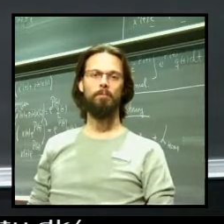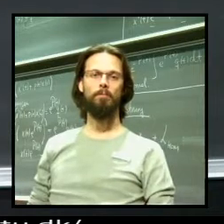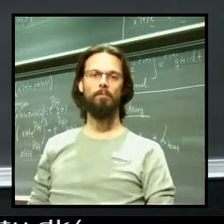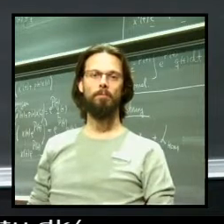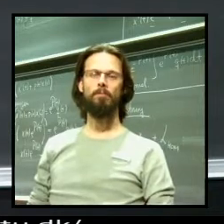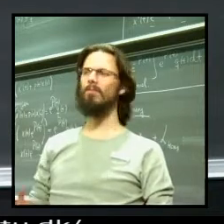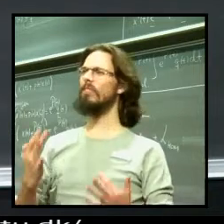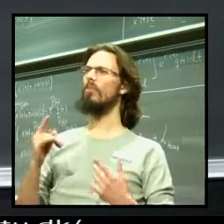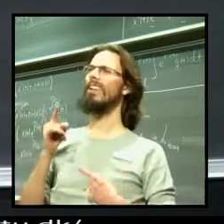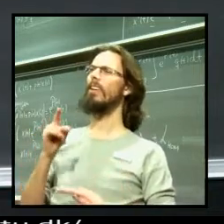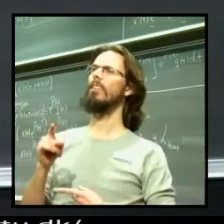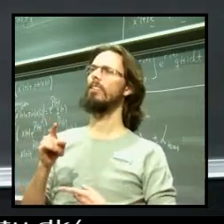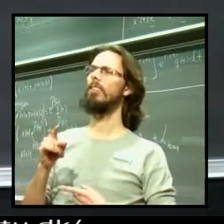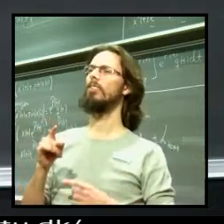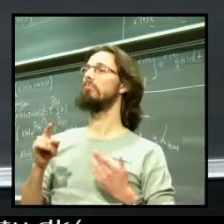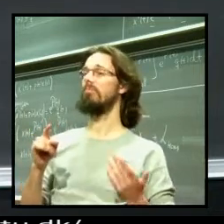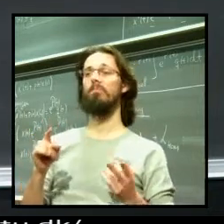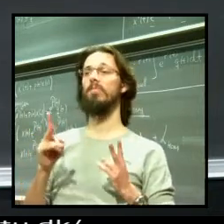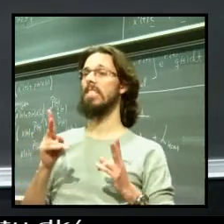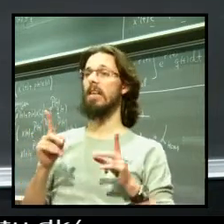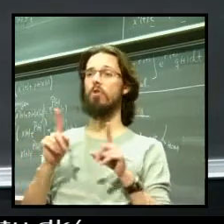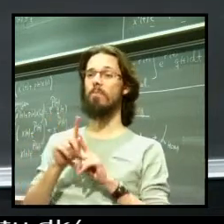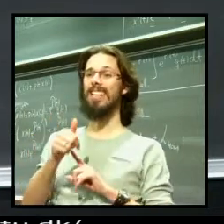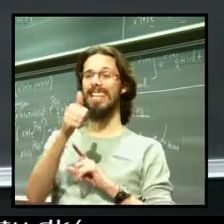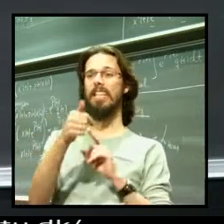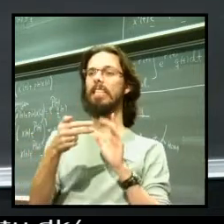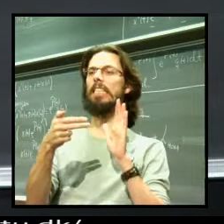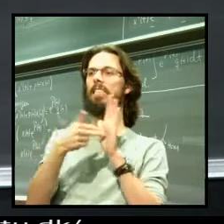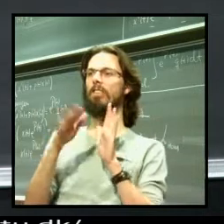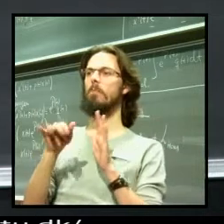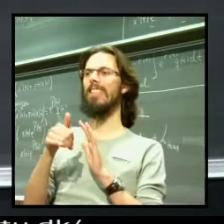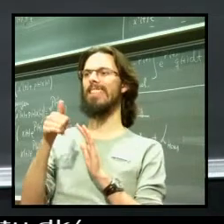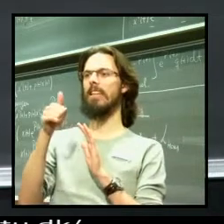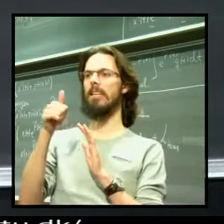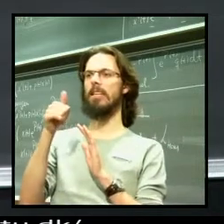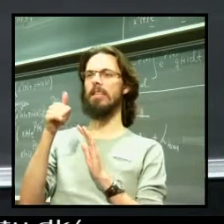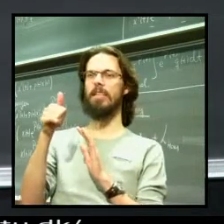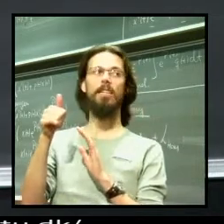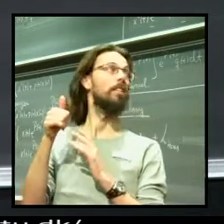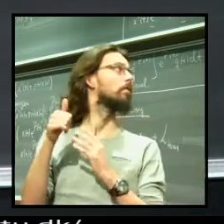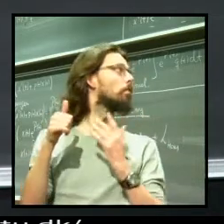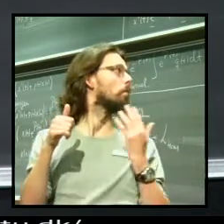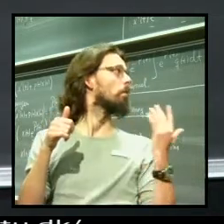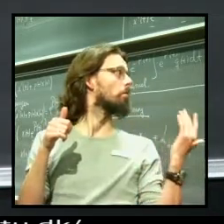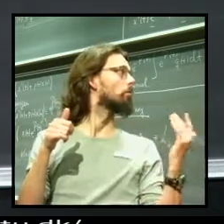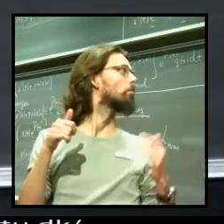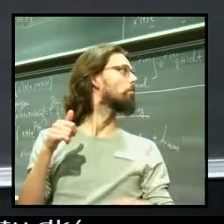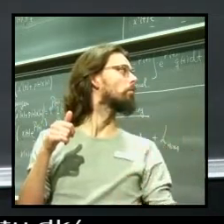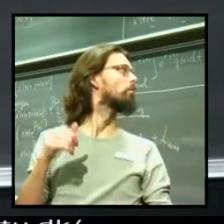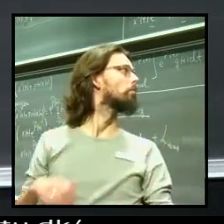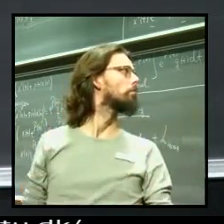Og hvad er det? Ja, det er jo det samme som 1 divideret med e i lnt. Så det er jo en tiendedel, ikke også?